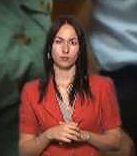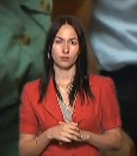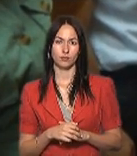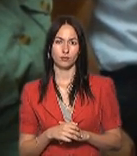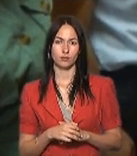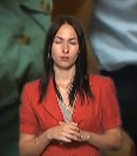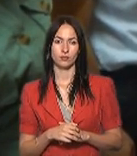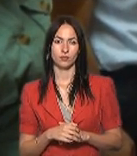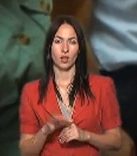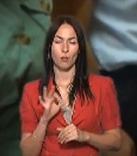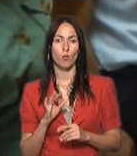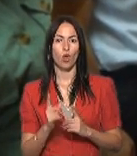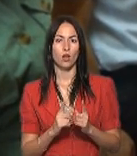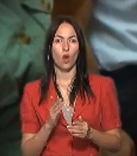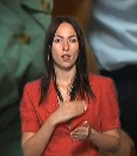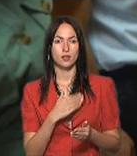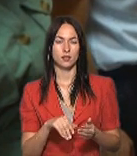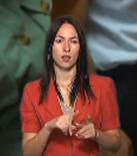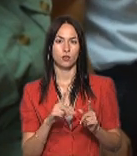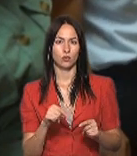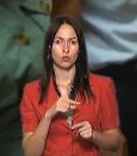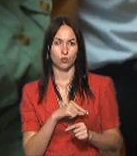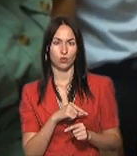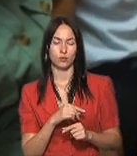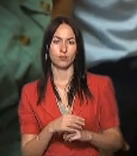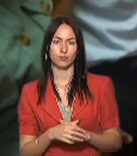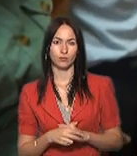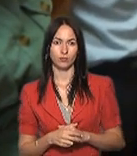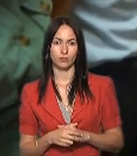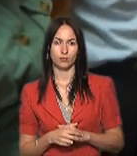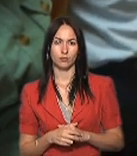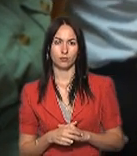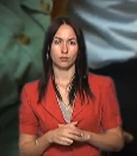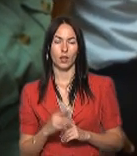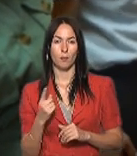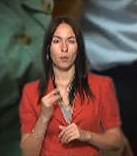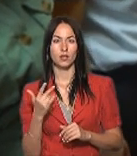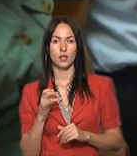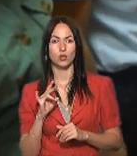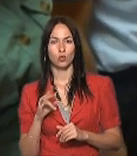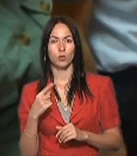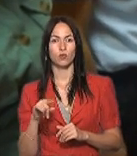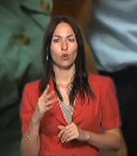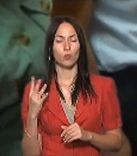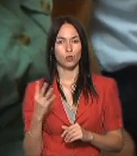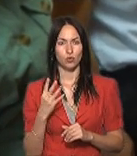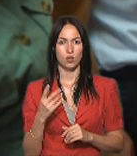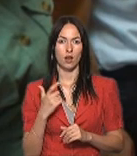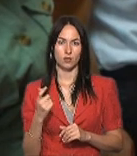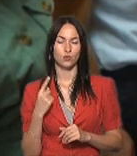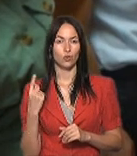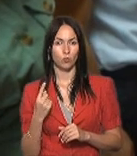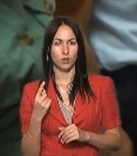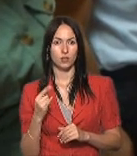1272-60/7 про реорганізацію шляхом приєднання Первомайської загальноосвітньої школи 1-3 ступенів номер 4 Первомайської міської ради Харківської області